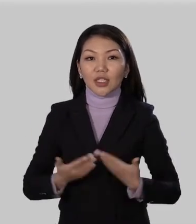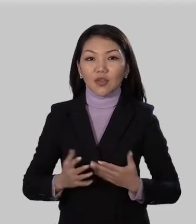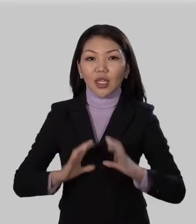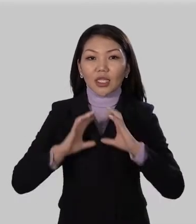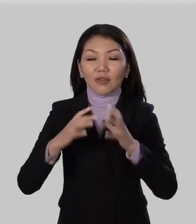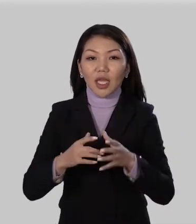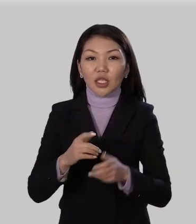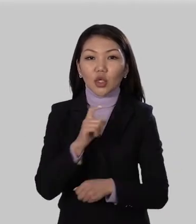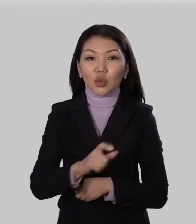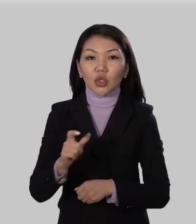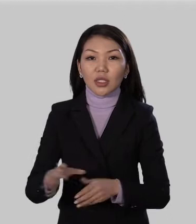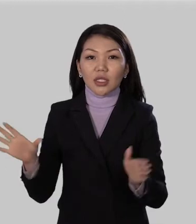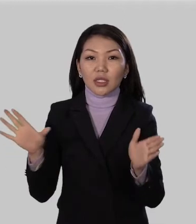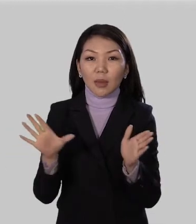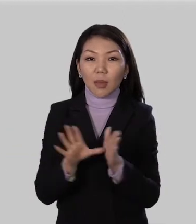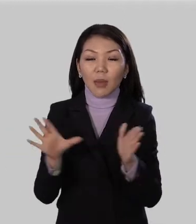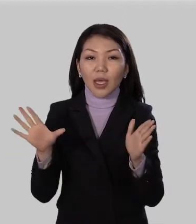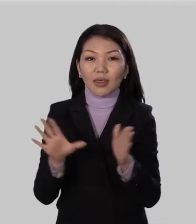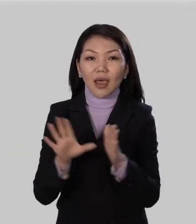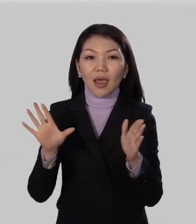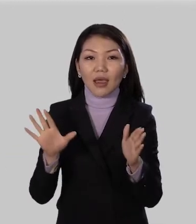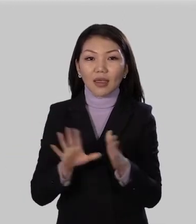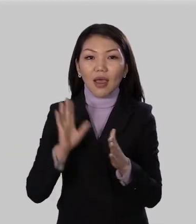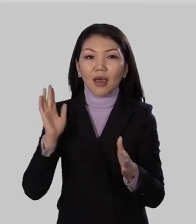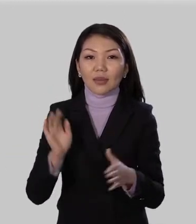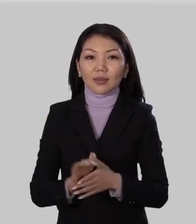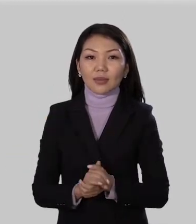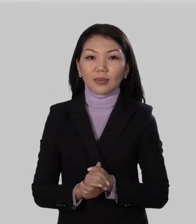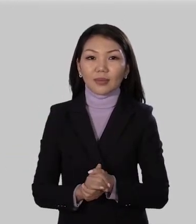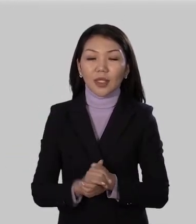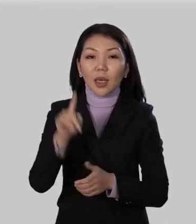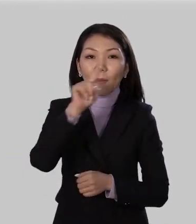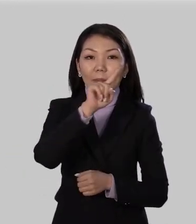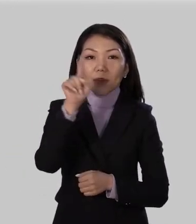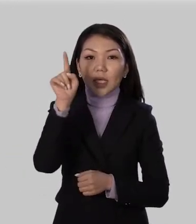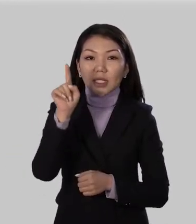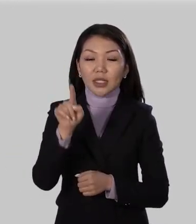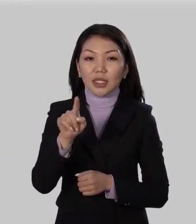Живут на свете людям, помогая,